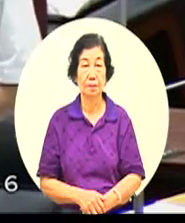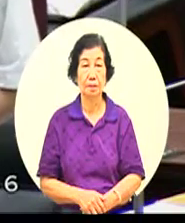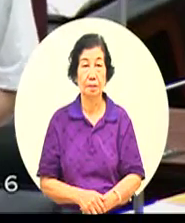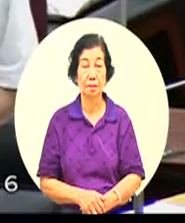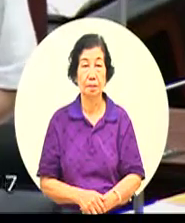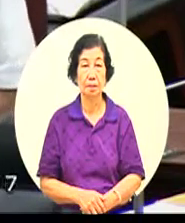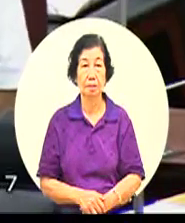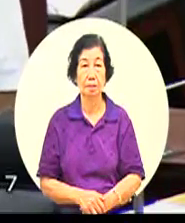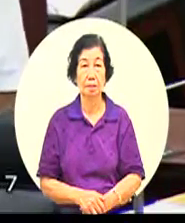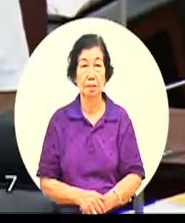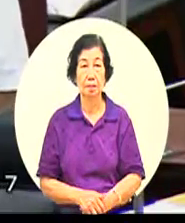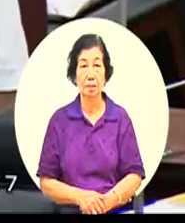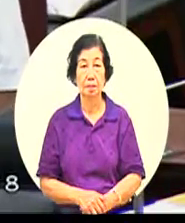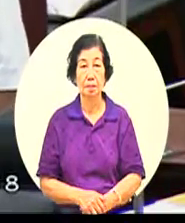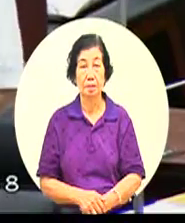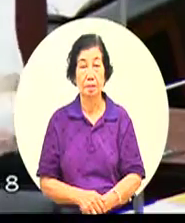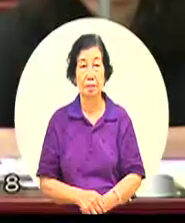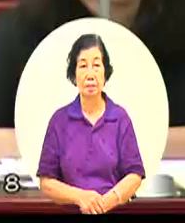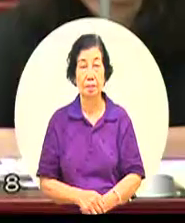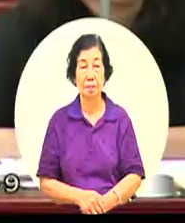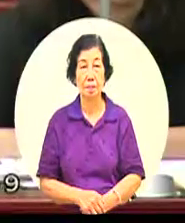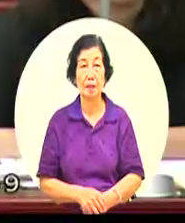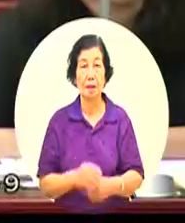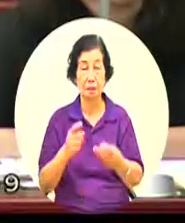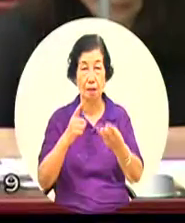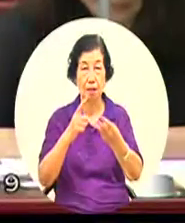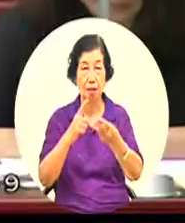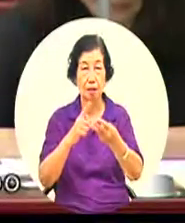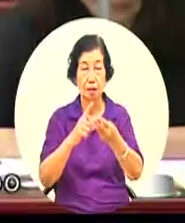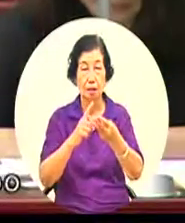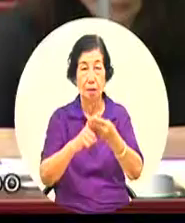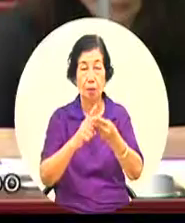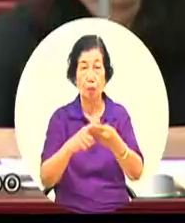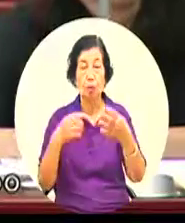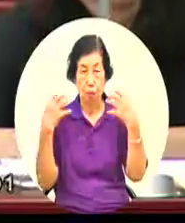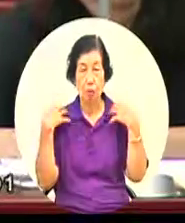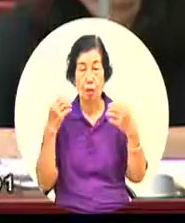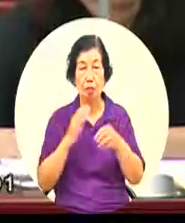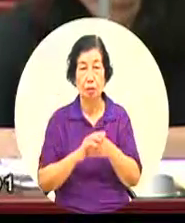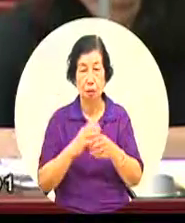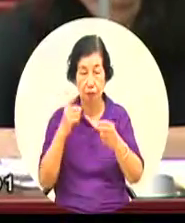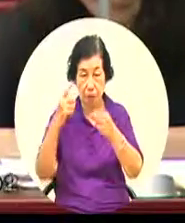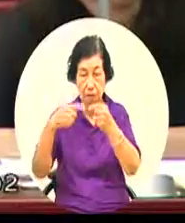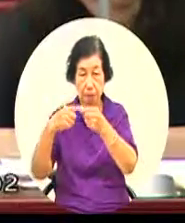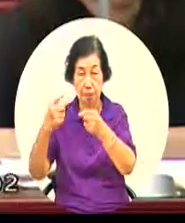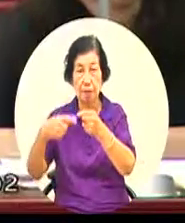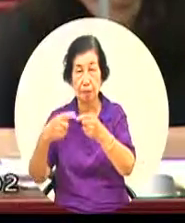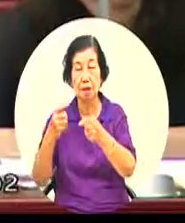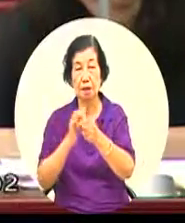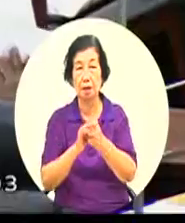对，因为对主管科来讲，他每一年的祭典他都需要去。